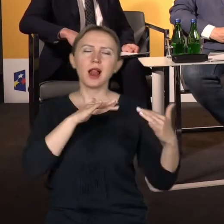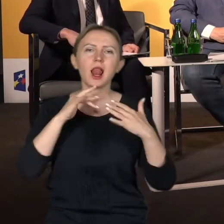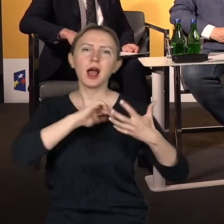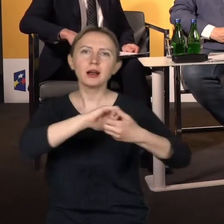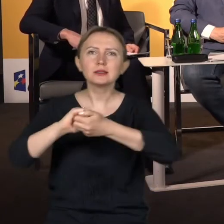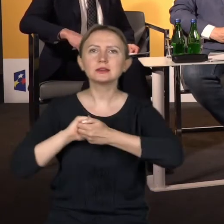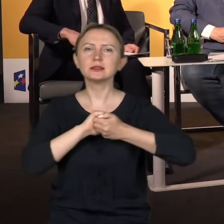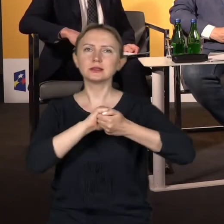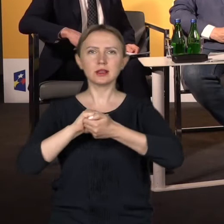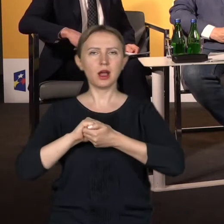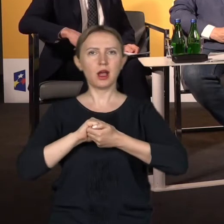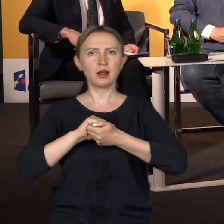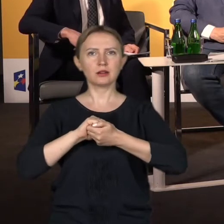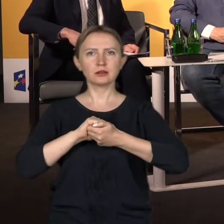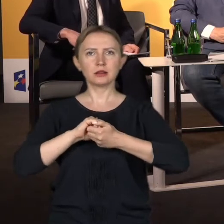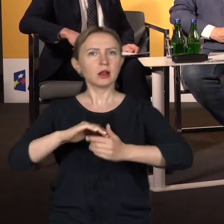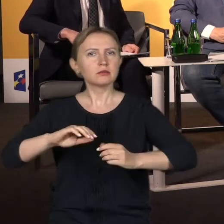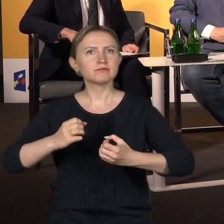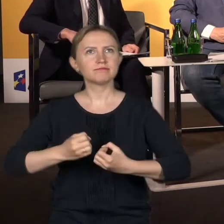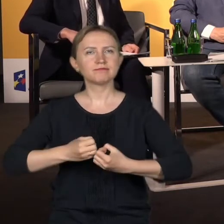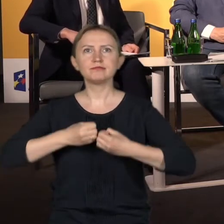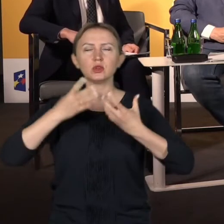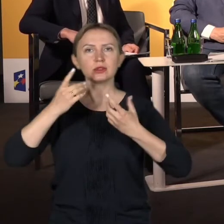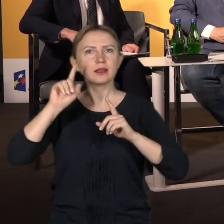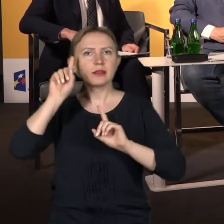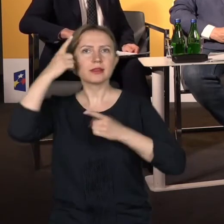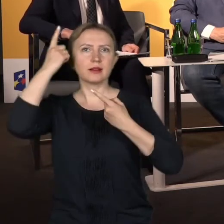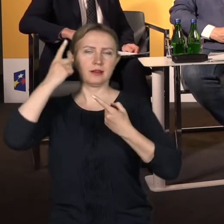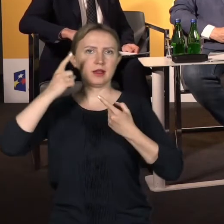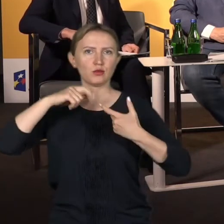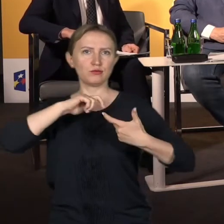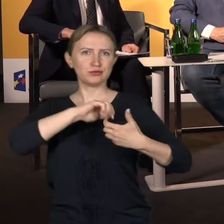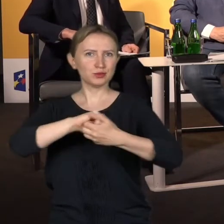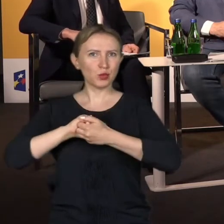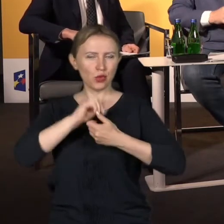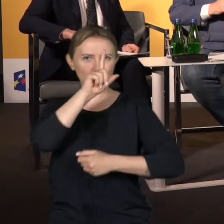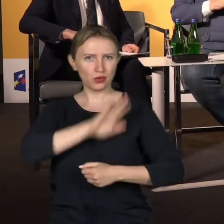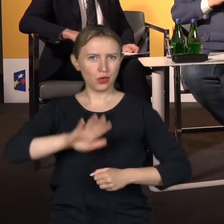relacji, wyzwalaniu takiej wiedzy, takiej inteligencji wspólnoty lokalnej.